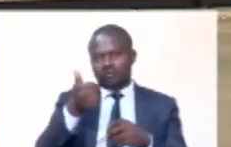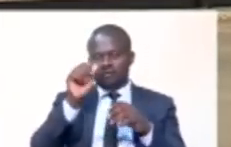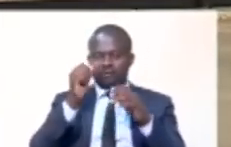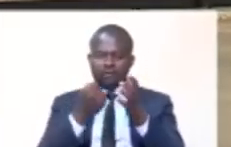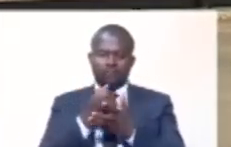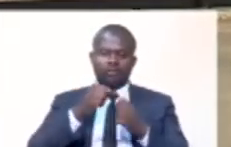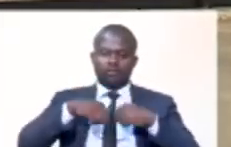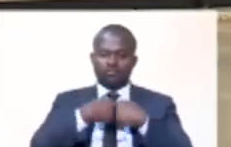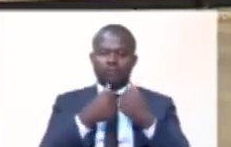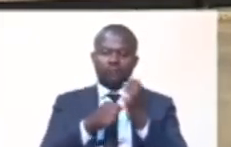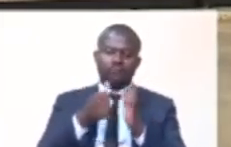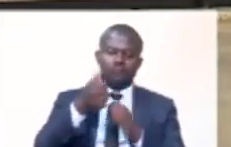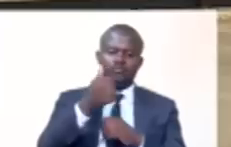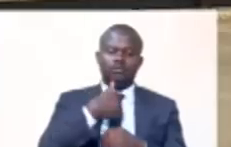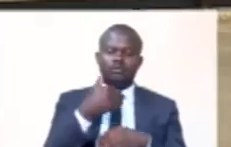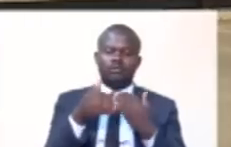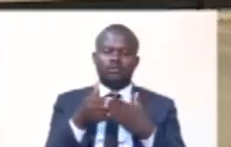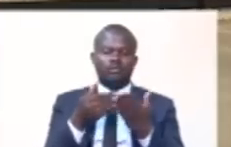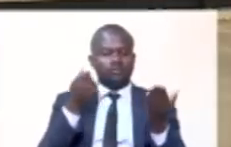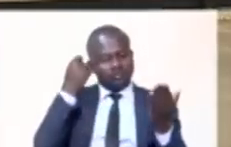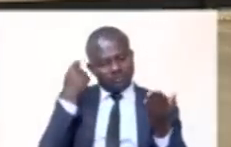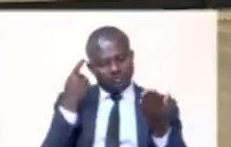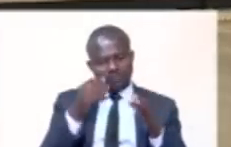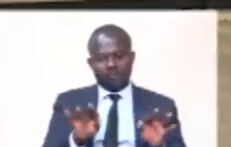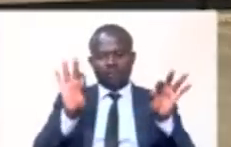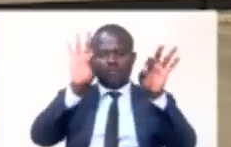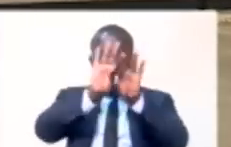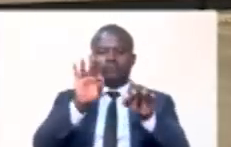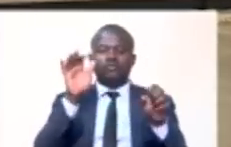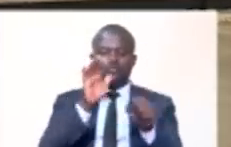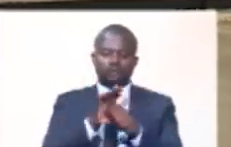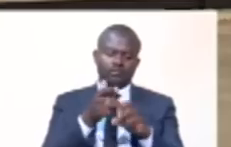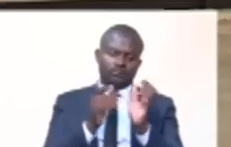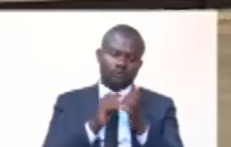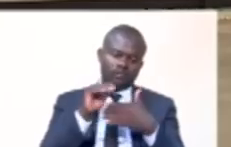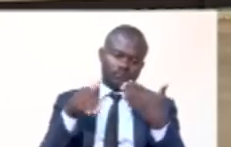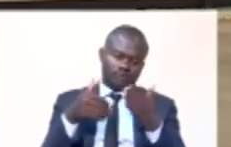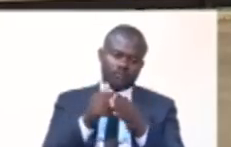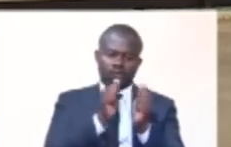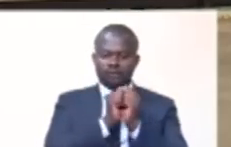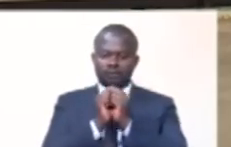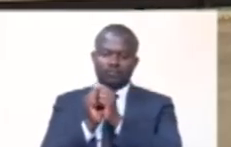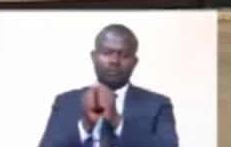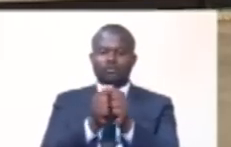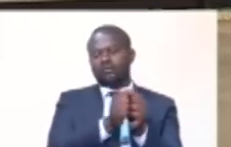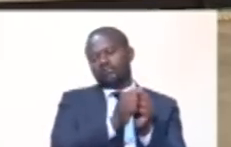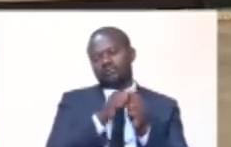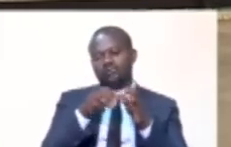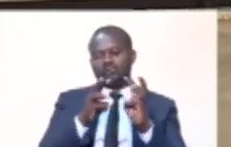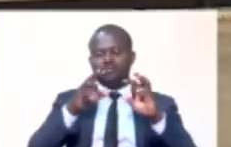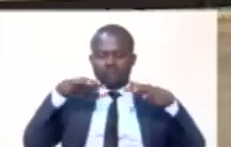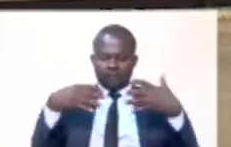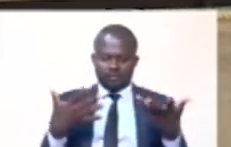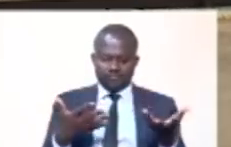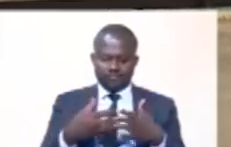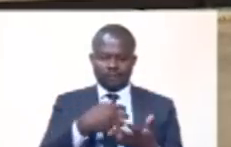guhangana n'ibibazo bahuye nabyo. Ibyo nabyo navuga ko ari iby'ingenzi, ariko muri byose hamwe navuga ko bifashwa n'ubukungu bw'igihugu uko buteye. Ubukungu